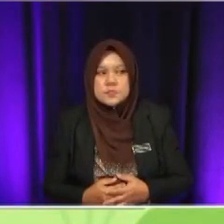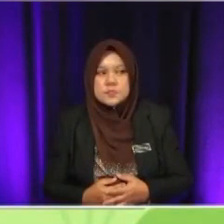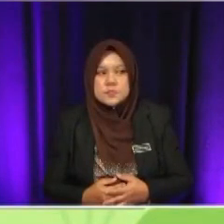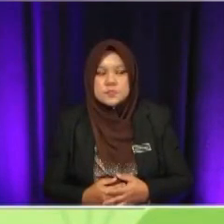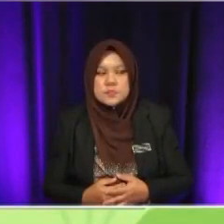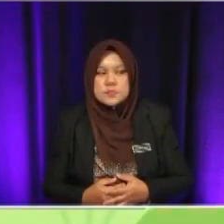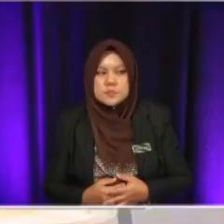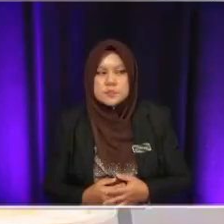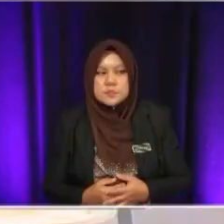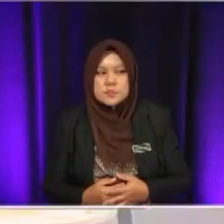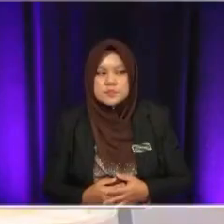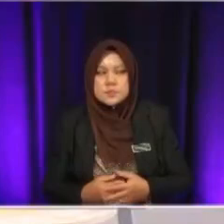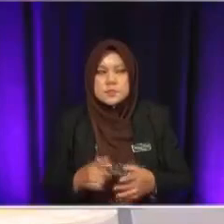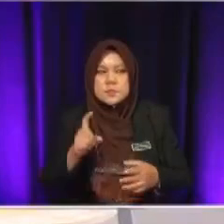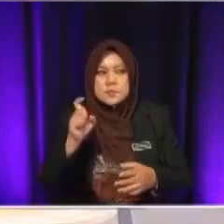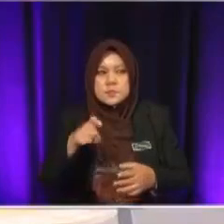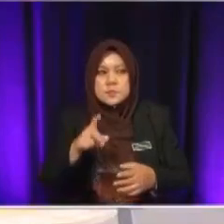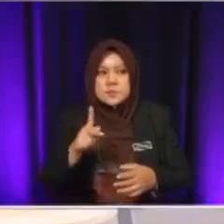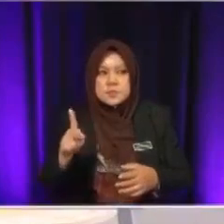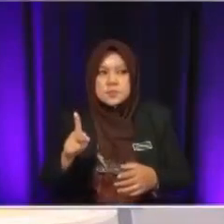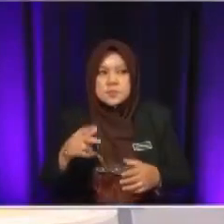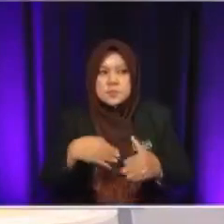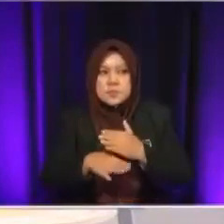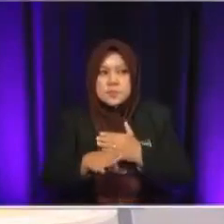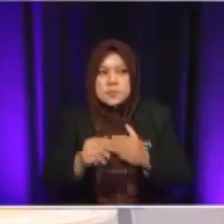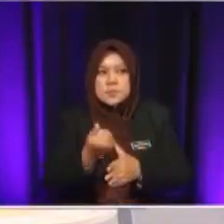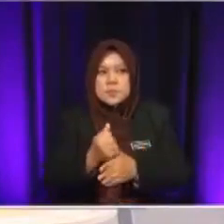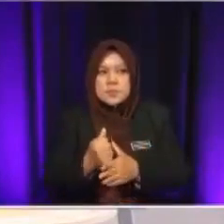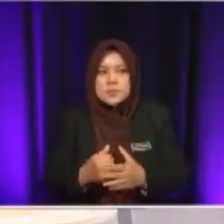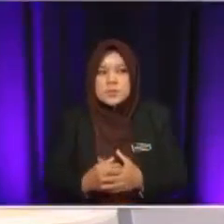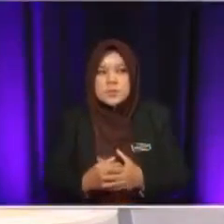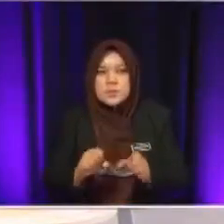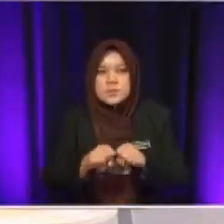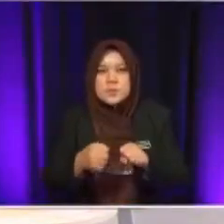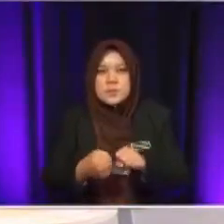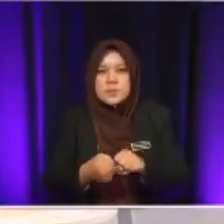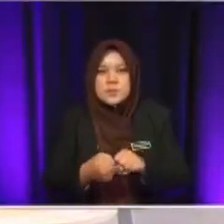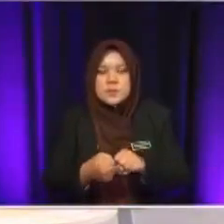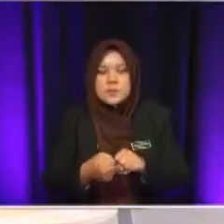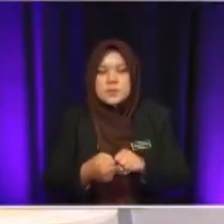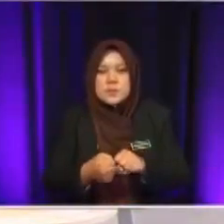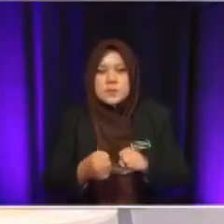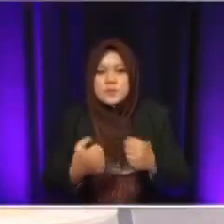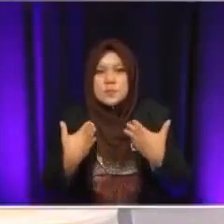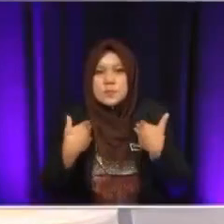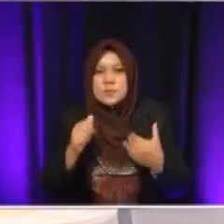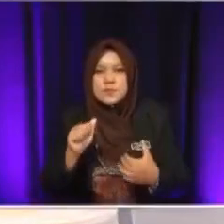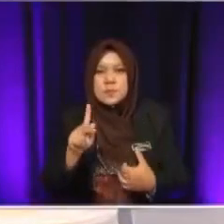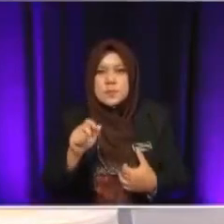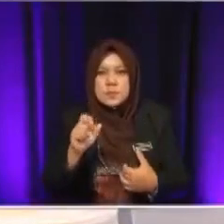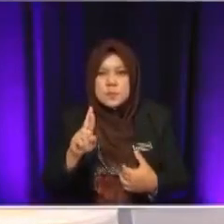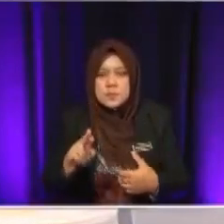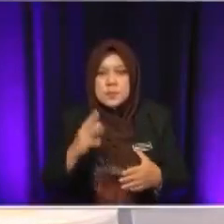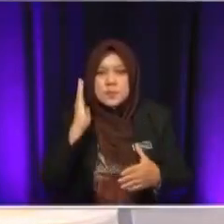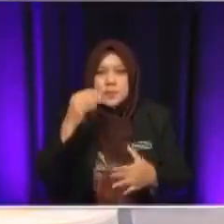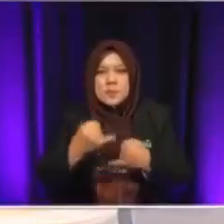Kita masukkan. Pastikan dia betul-betul masuk di antara lekabel tu lah supaya nanti bila tumbuh akar, okay, nanti akar tu akan ikat